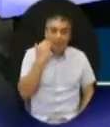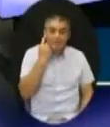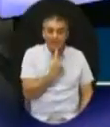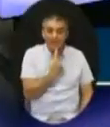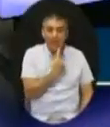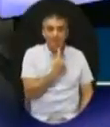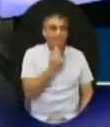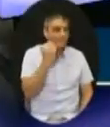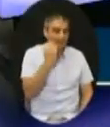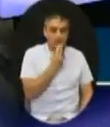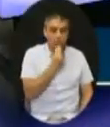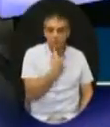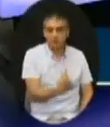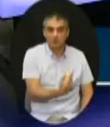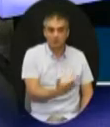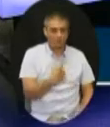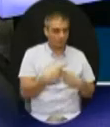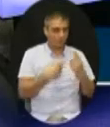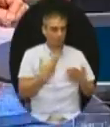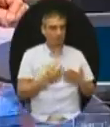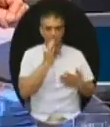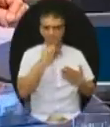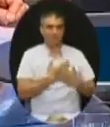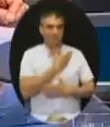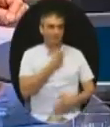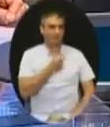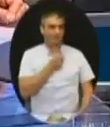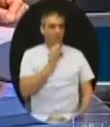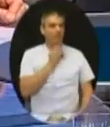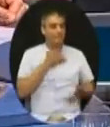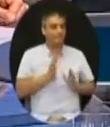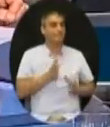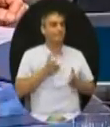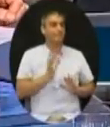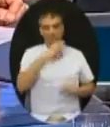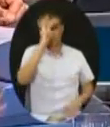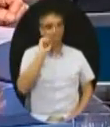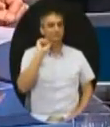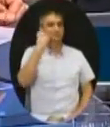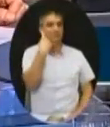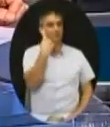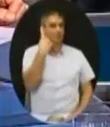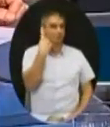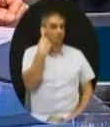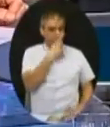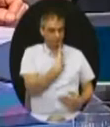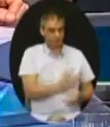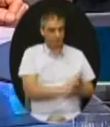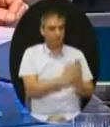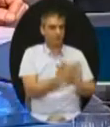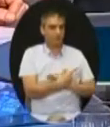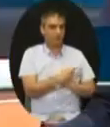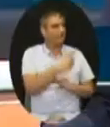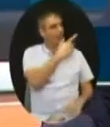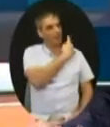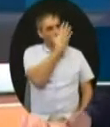אמריקאים, אמריקאים. כן, דור צעיר של בנים ובנות להורים ציונים, שהפכו עכשיו... אבל